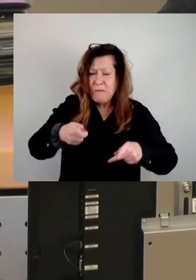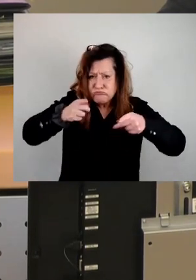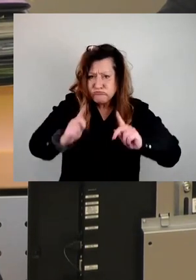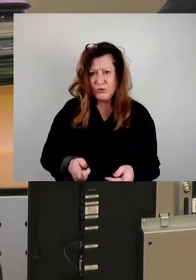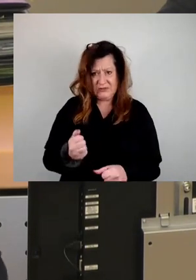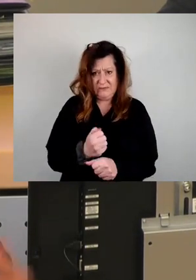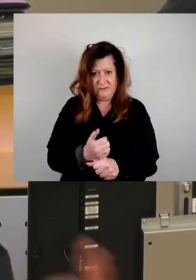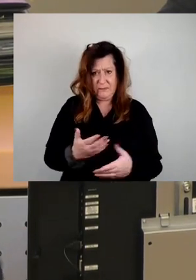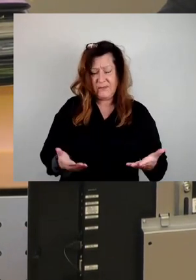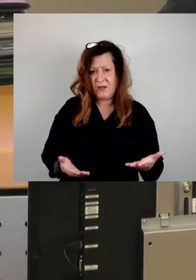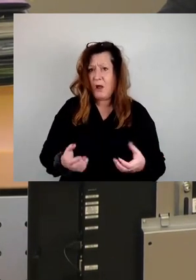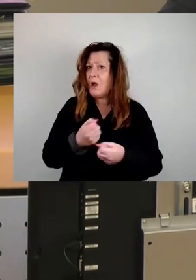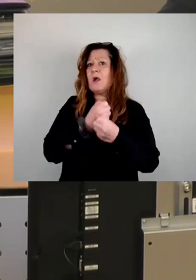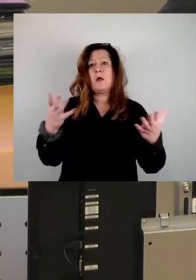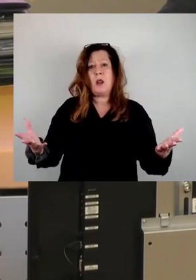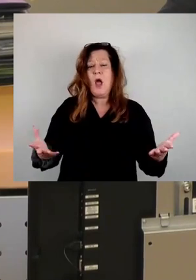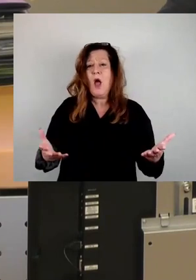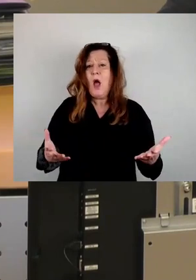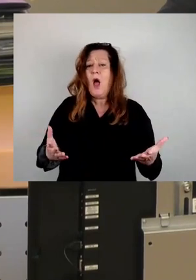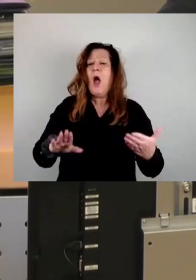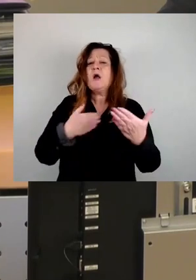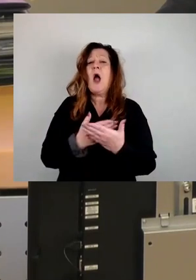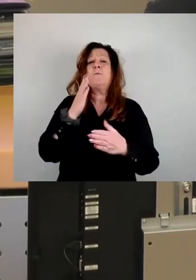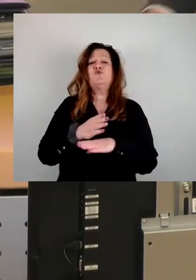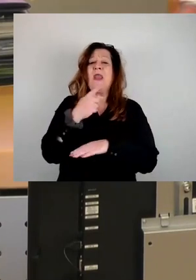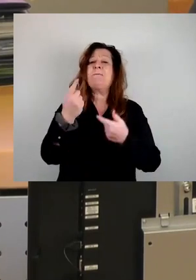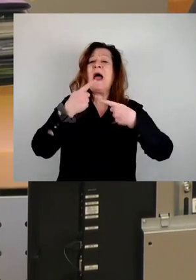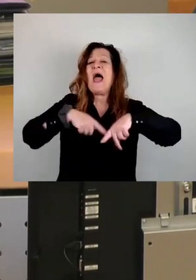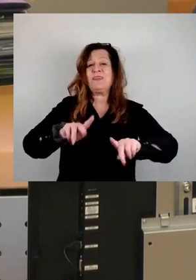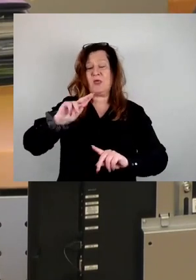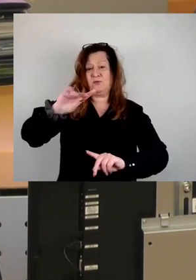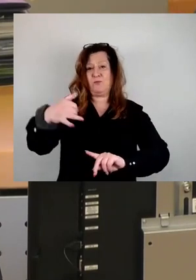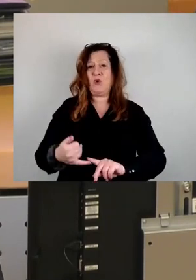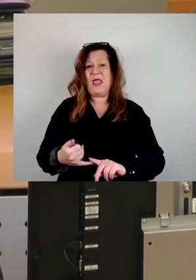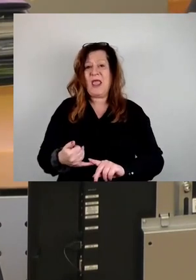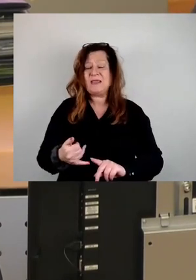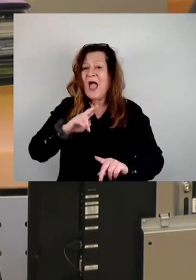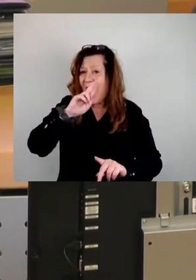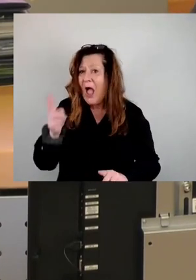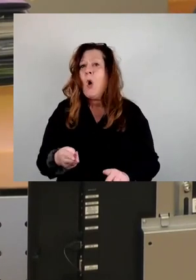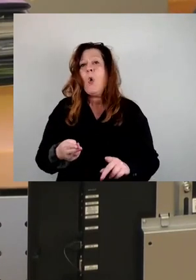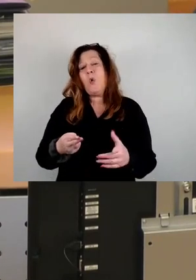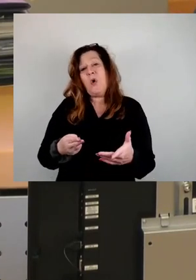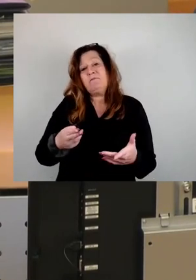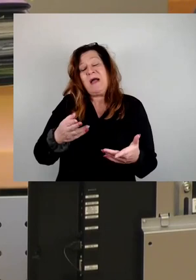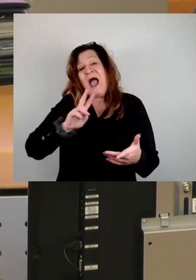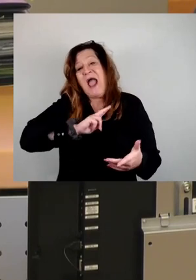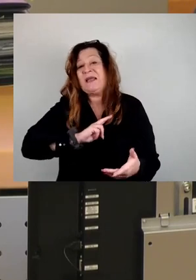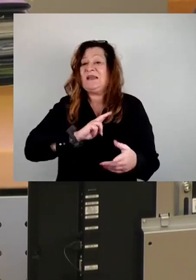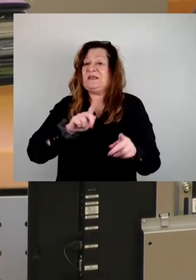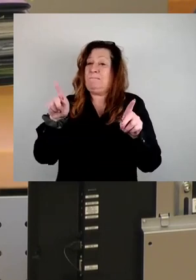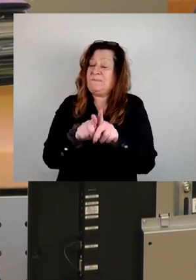es gab schon mal ein anderes Projekt in Dresden, was wie die Faust aufs Auge zu uns gepasst hat und was gründlich versaut worden